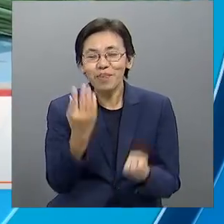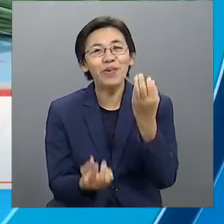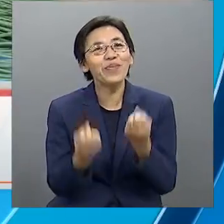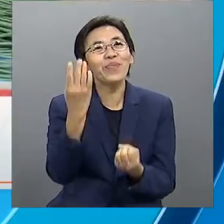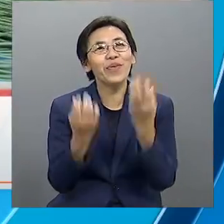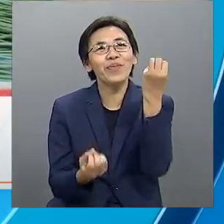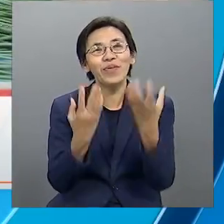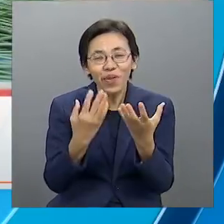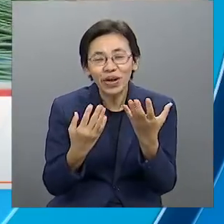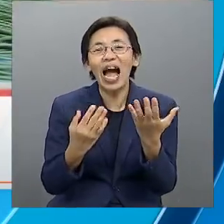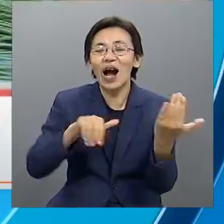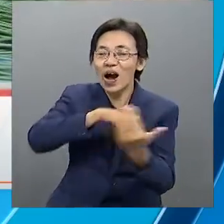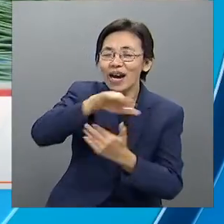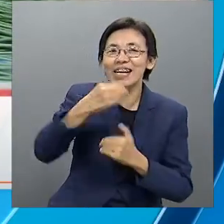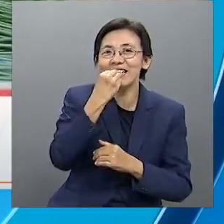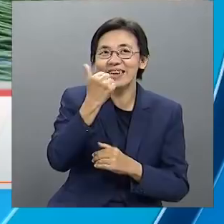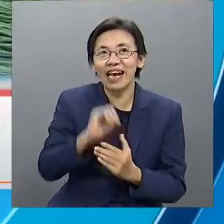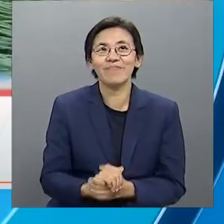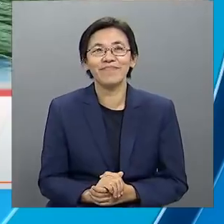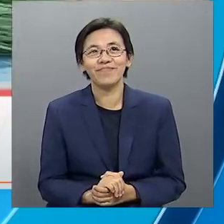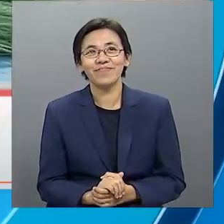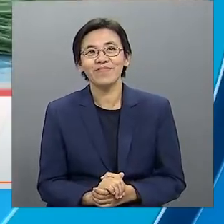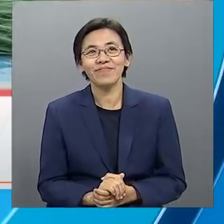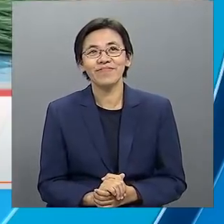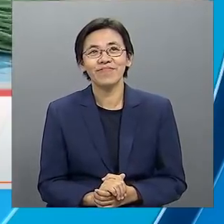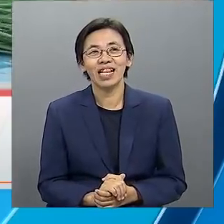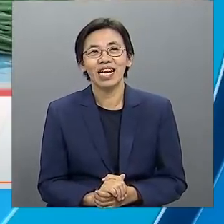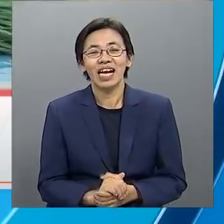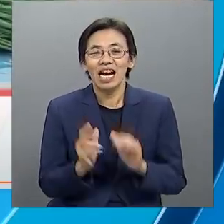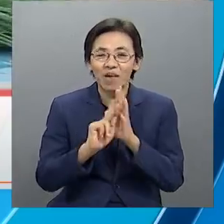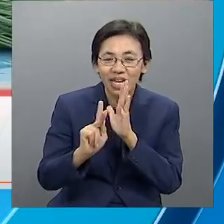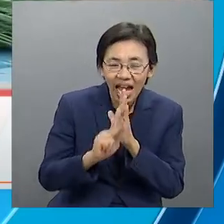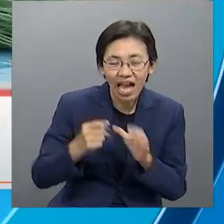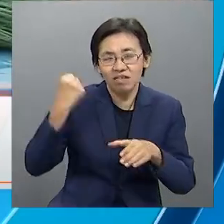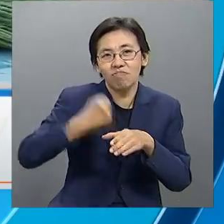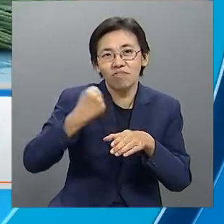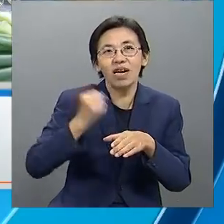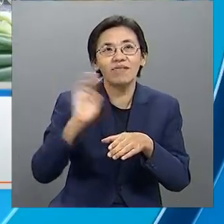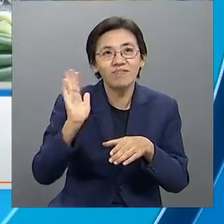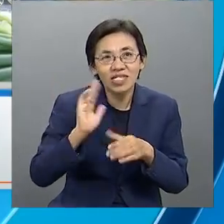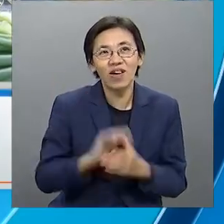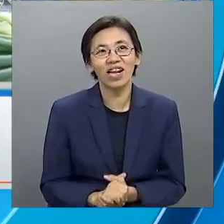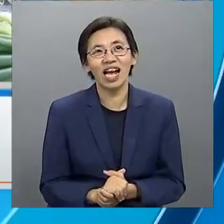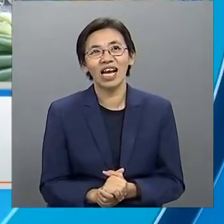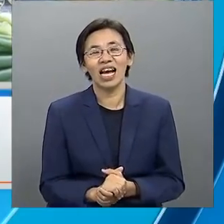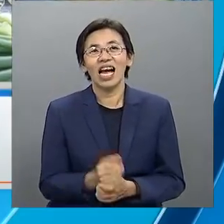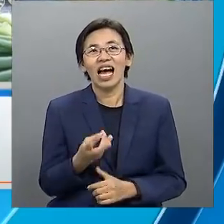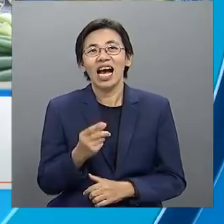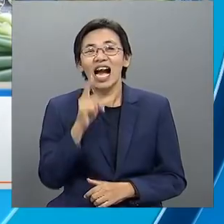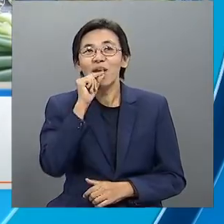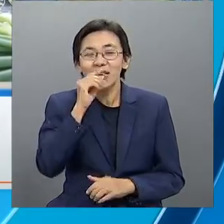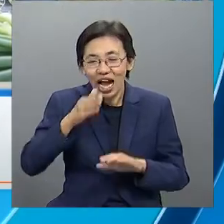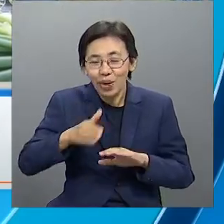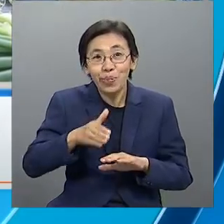ใช่ ไม่ได้มาปรุง ไม่ได้เอาไปทำเป็นเครื่องแกงหรือว่าเอาไปตำอะไร นี่ไงซุปในข้าวมันไก่อาหารทางออกช่วยพี่ต๊อปก่อนซุปใส่ข้าวมัน